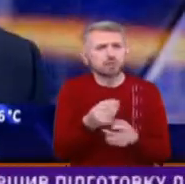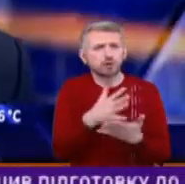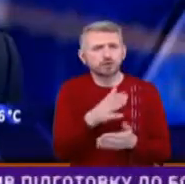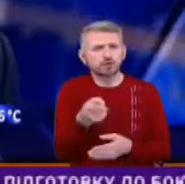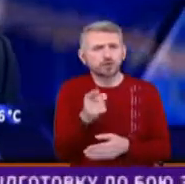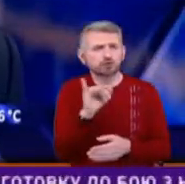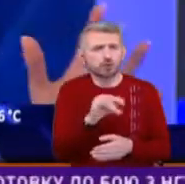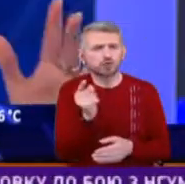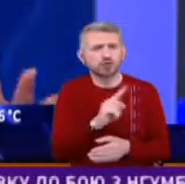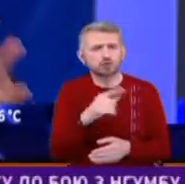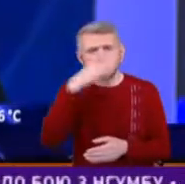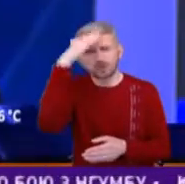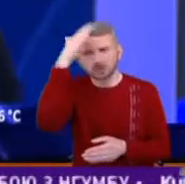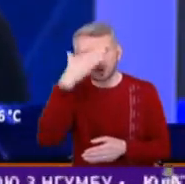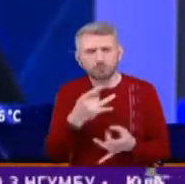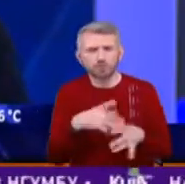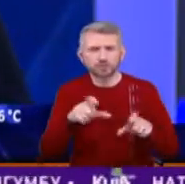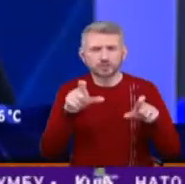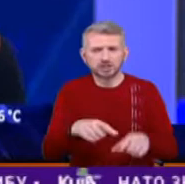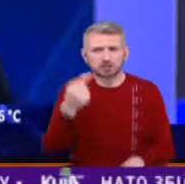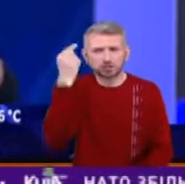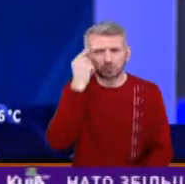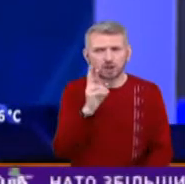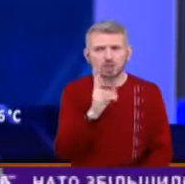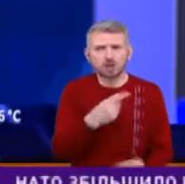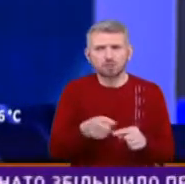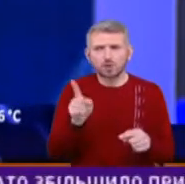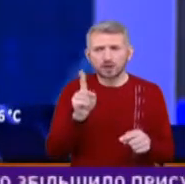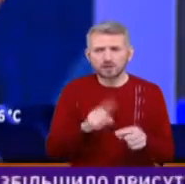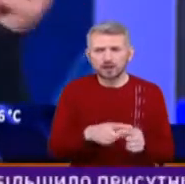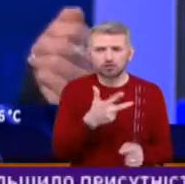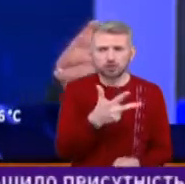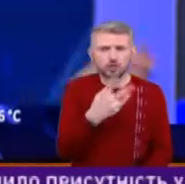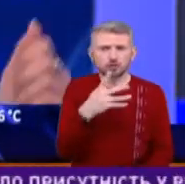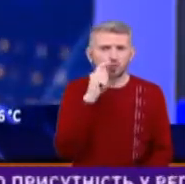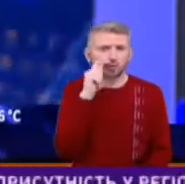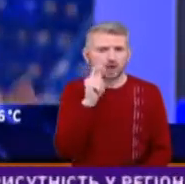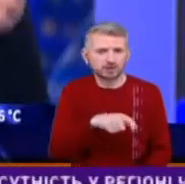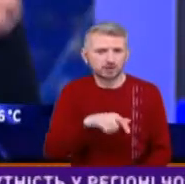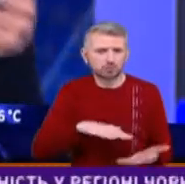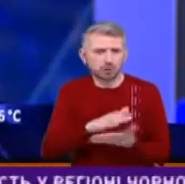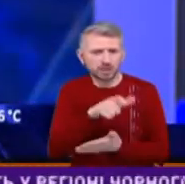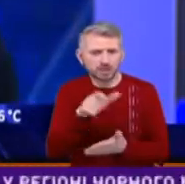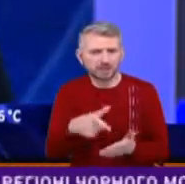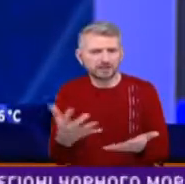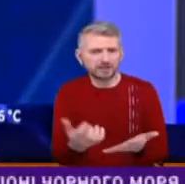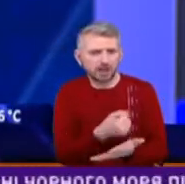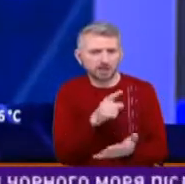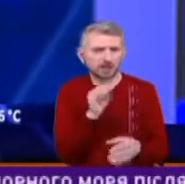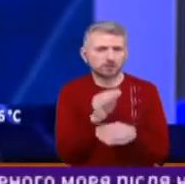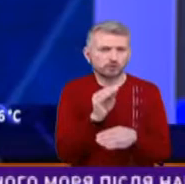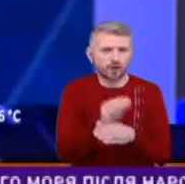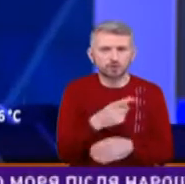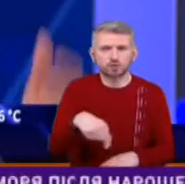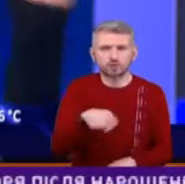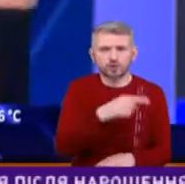що там Трамп просто сидить і думає, як би оце там 3-4 українських політиків дістати, їх звинуватити, що